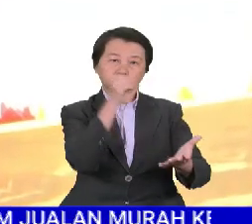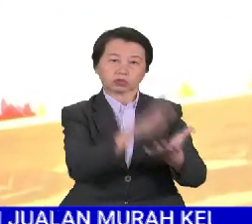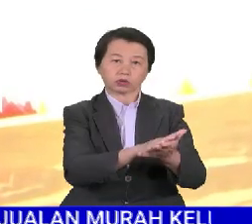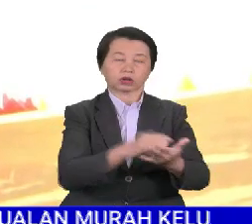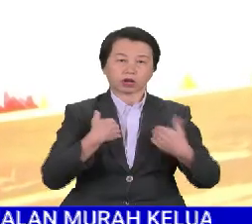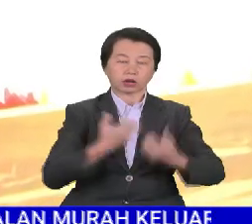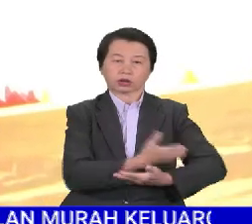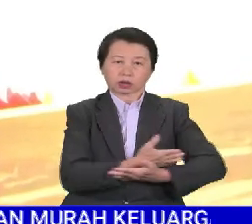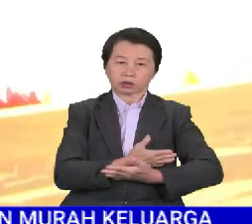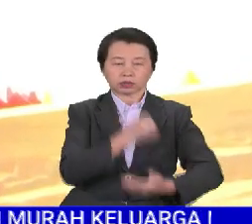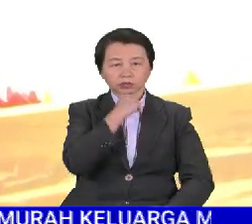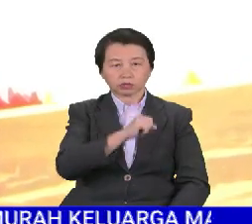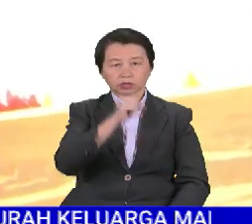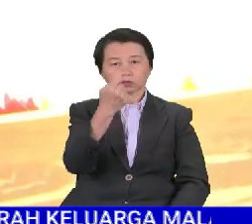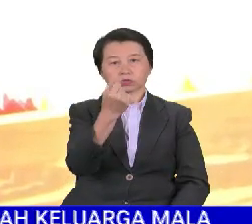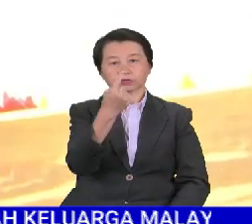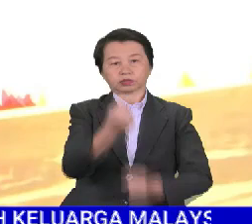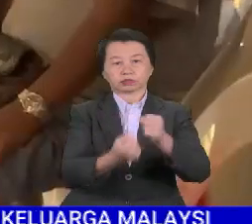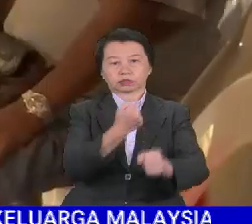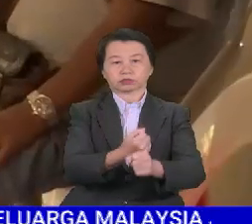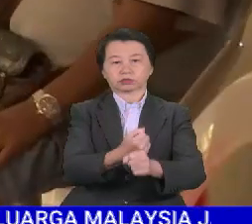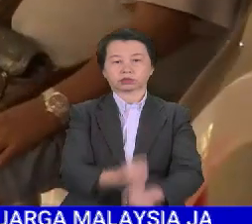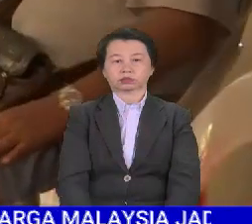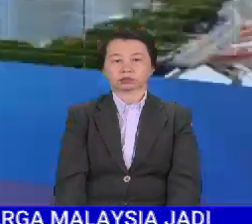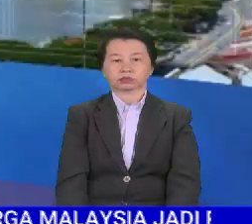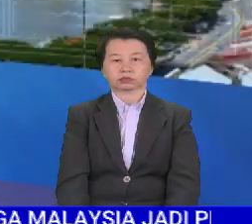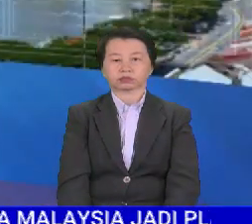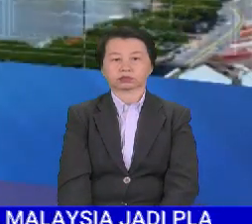anak lelaki berumur 11 tahun.